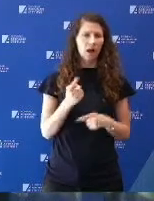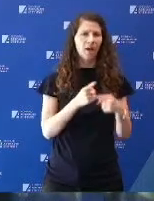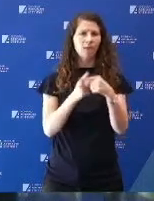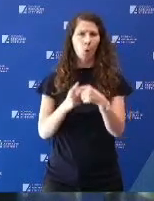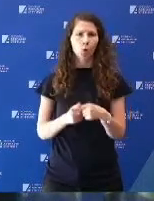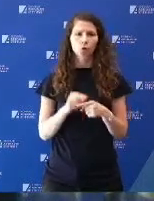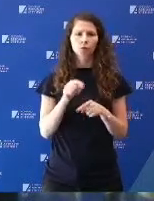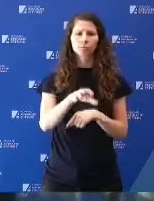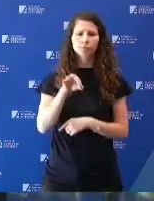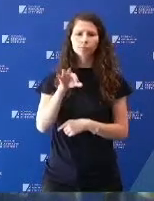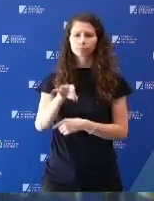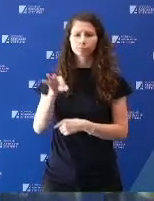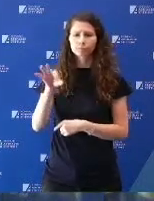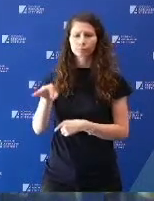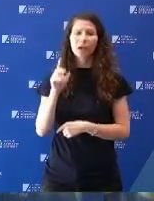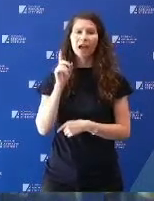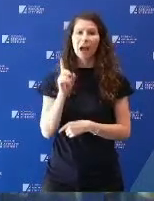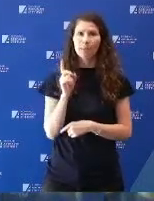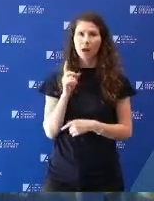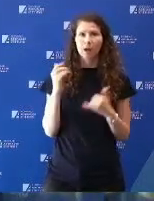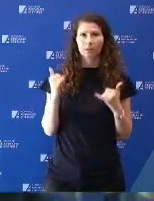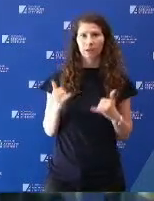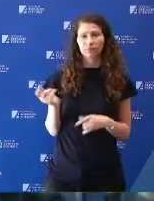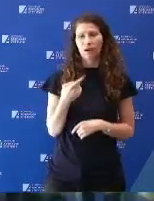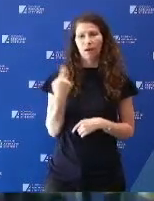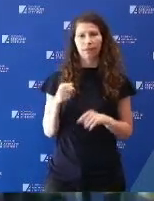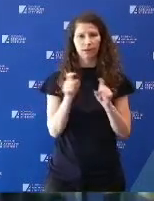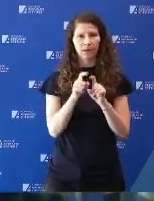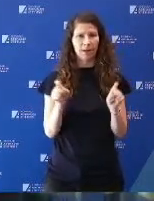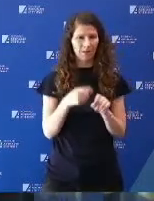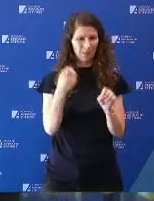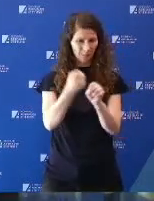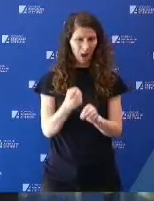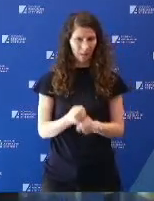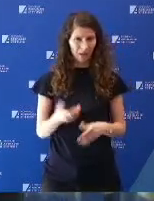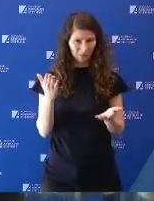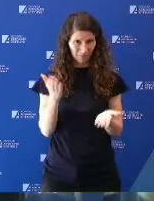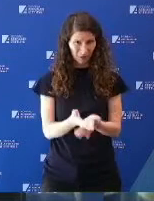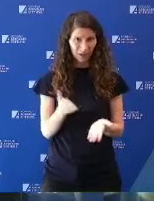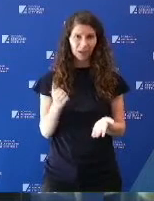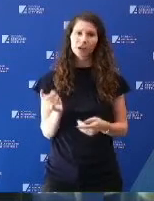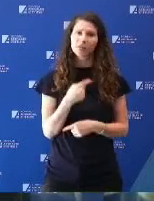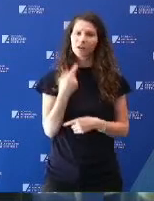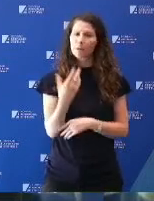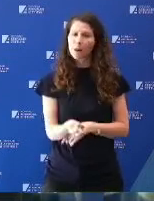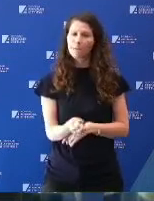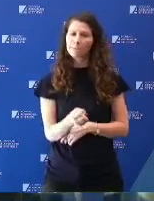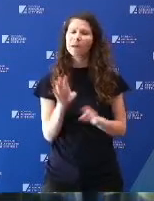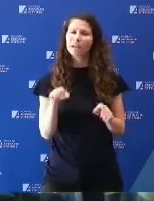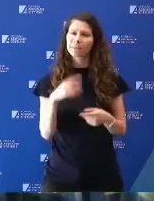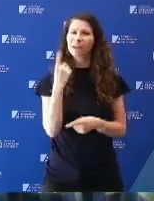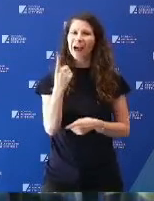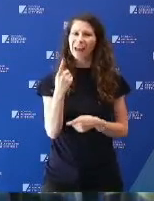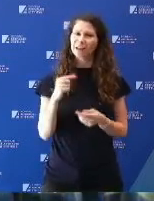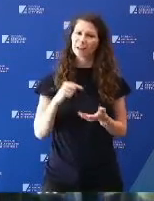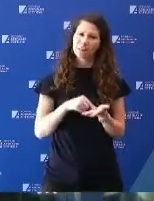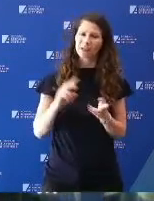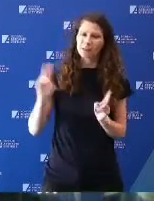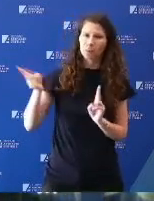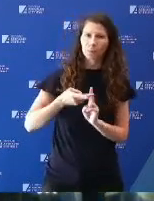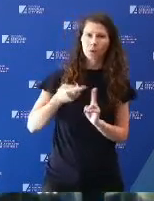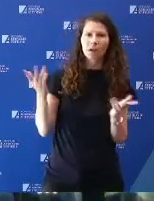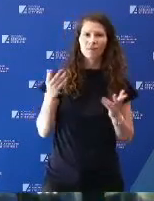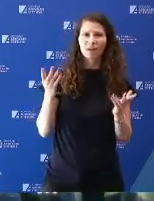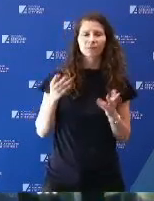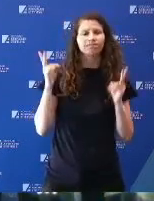Ende haben wir gemerkt, nachdem wir jetzt all unsere Themen bearbeitet haben, dass es einen gemeinsamen Kern gibt und das ist immer das Mindset. Und ich glaube, das